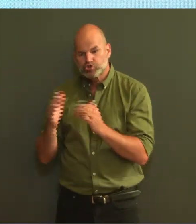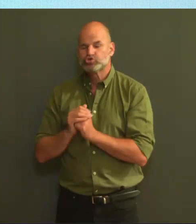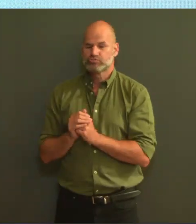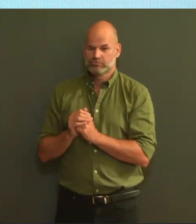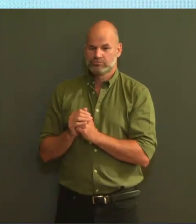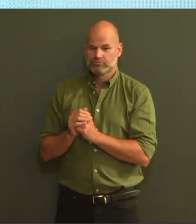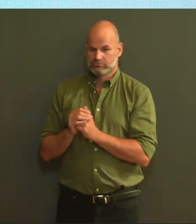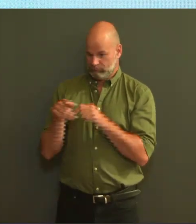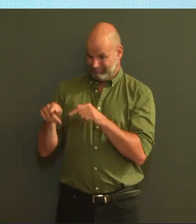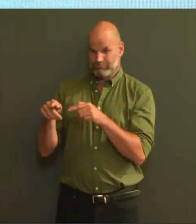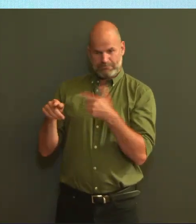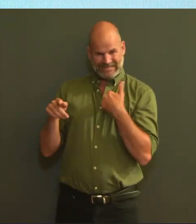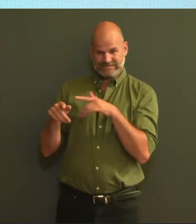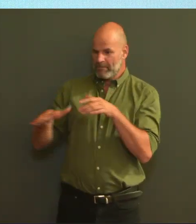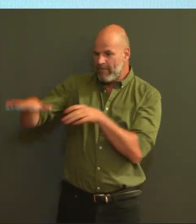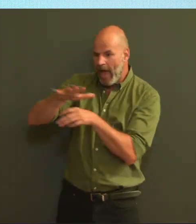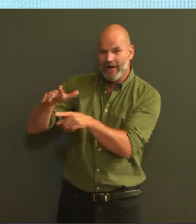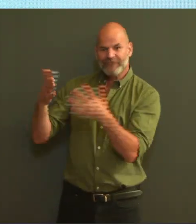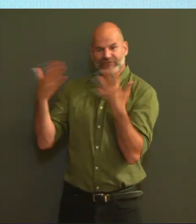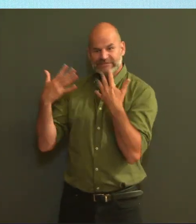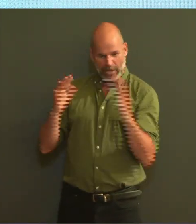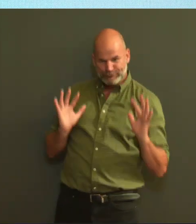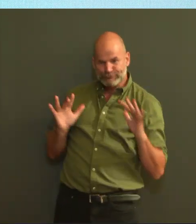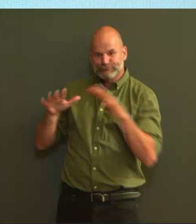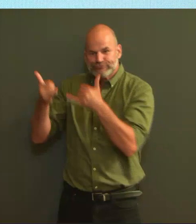weken ook geen COVID-gevallen werden vastgesteld.